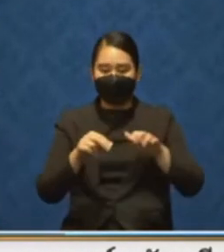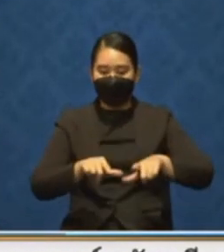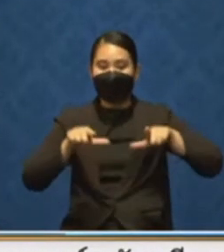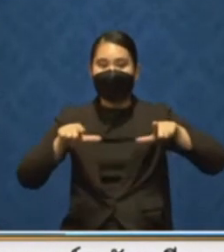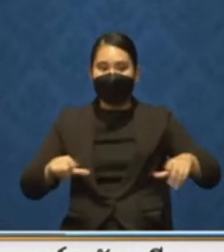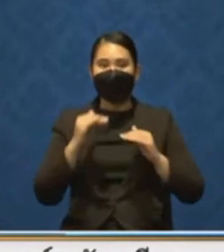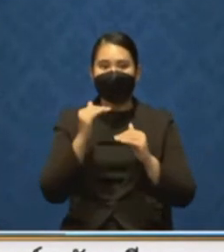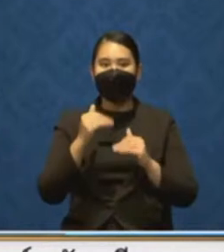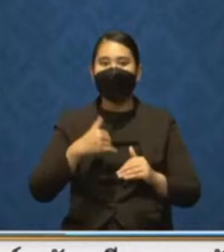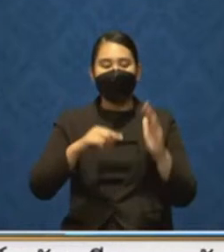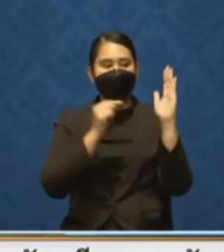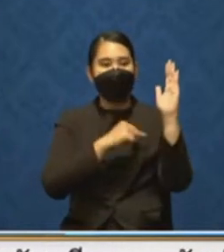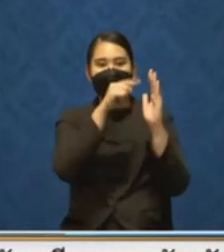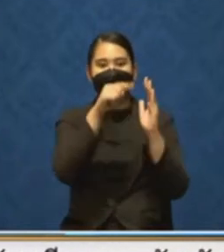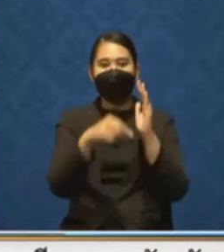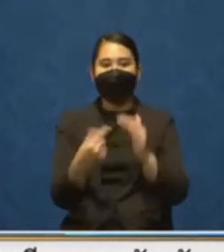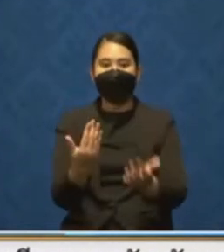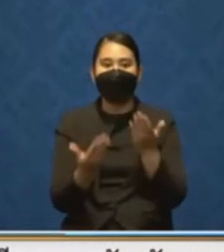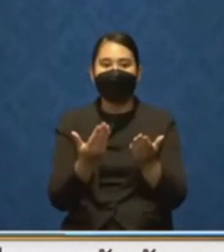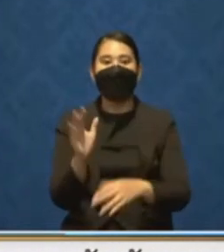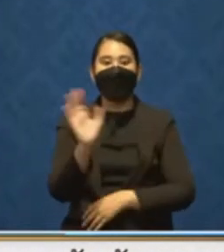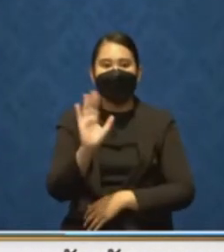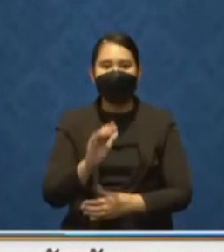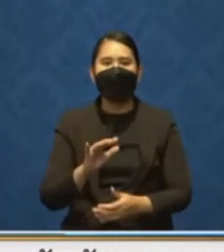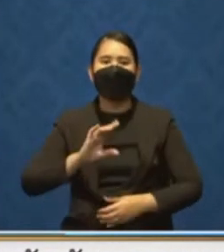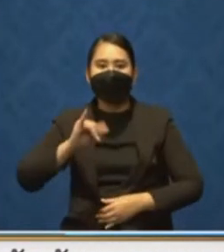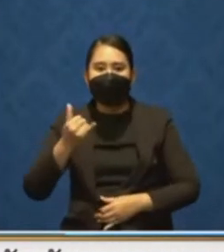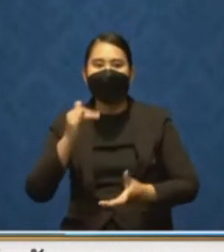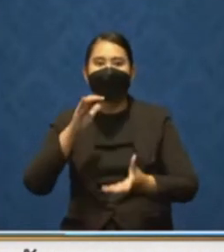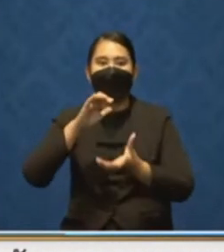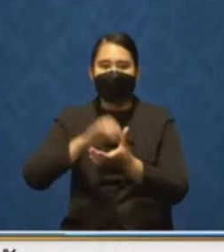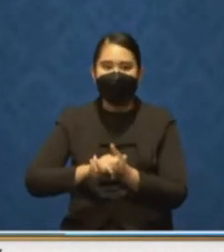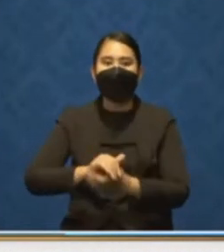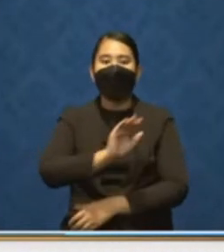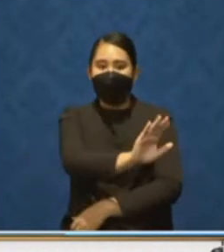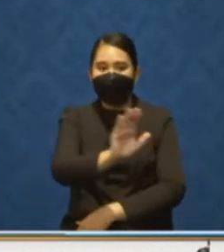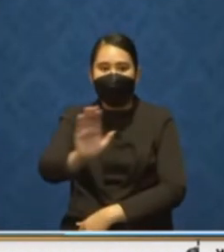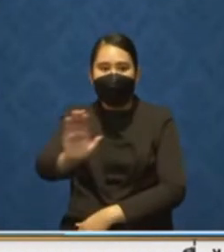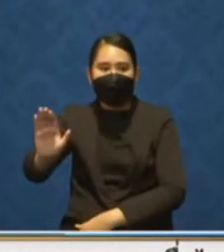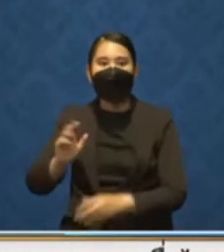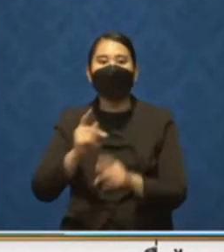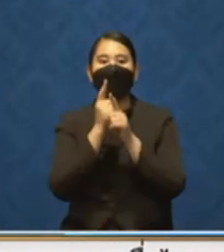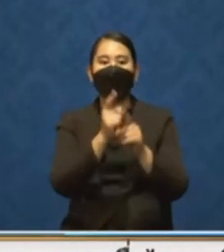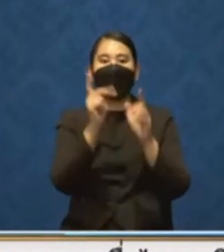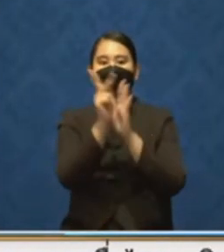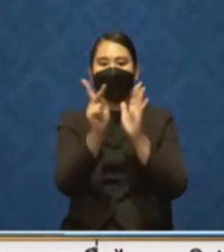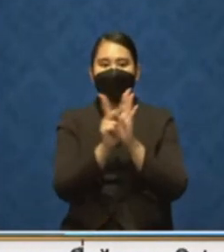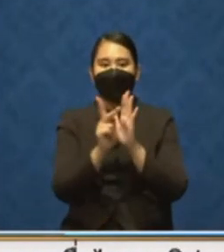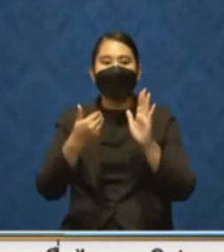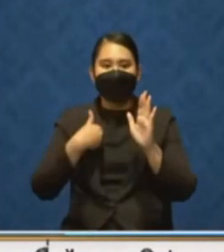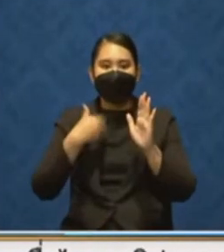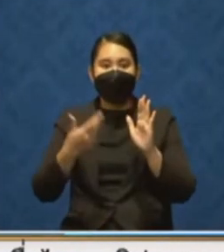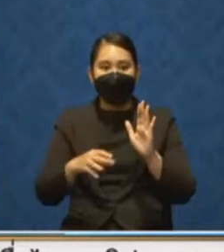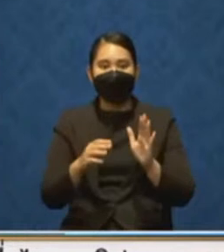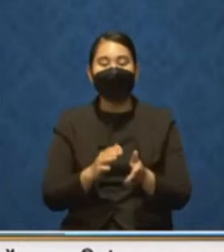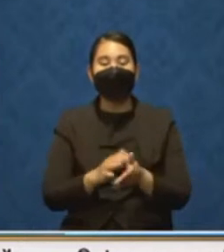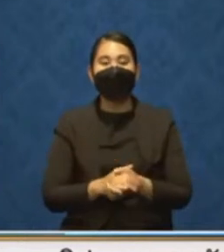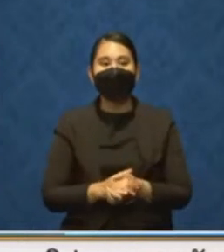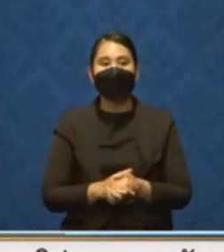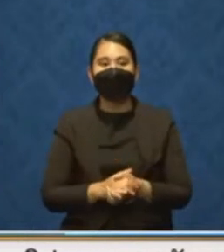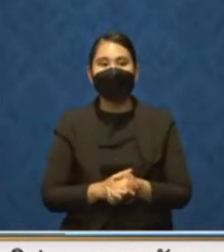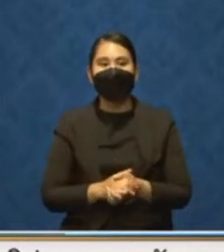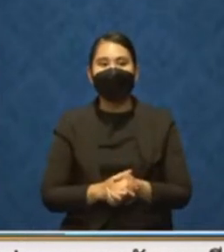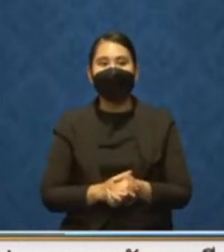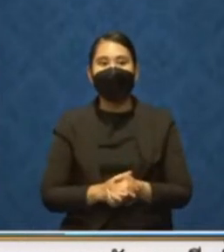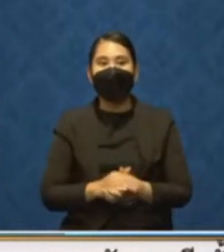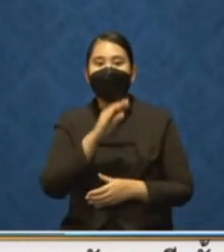นั้นไม่ใช่ไปไหนก็ได้ที่เข้ามาทุกวันนี้มันเข้ามาด้วยแต่งงานบ้างอะไรมันก็เรื่องของเขาที่ผ่านมาแล้วตามกฎหมายอยู่แล้วนะครับถ้าเราเท่านี้เราได้ได้